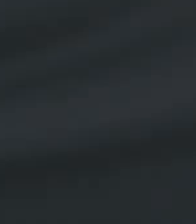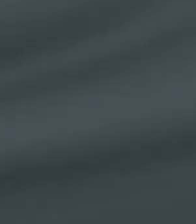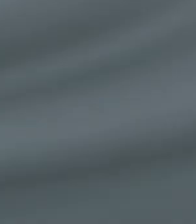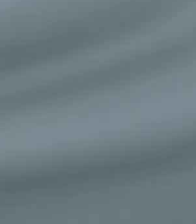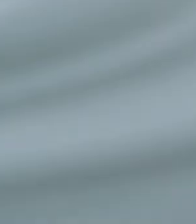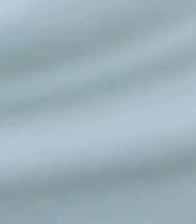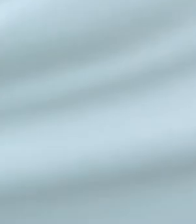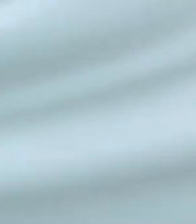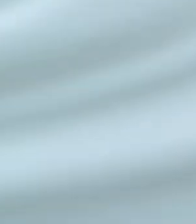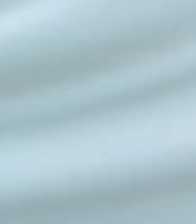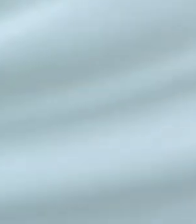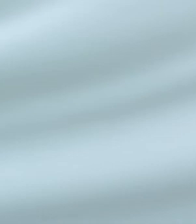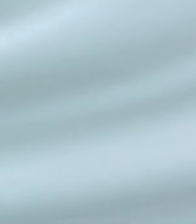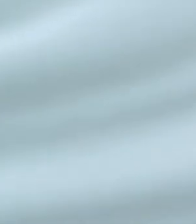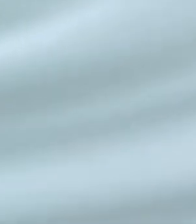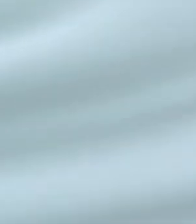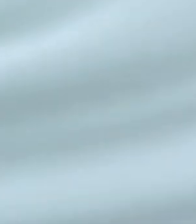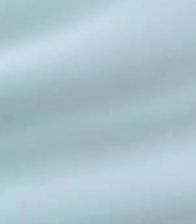으